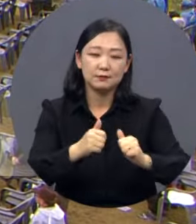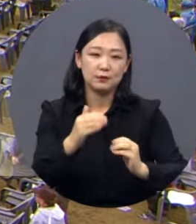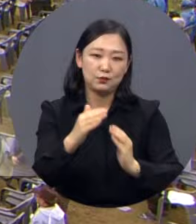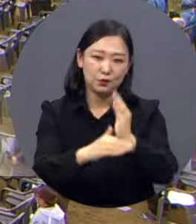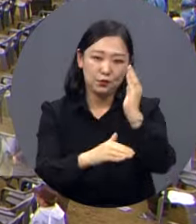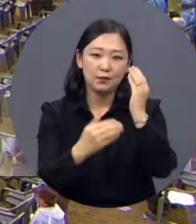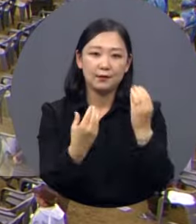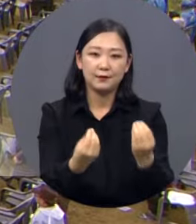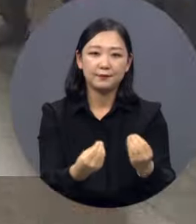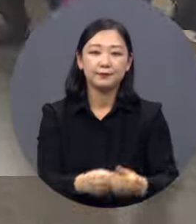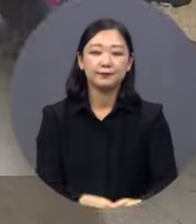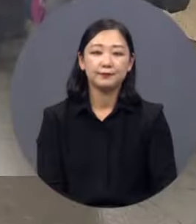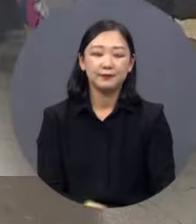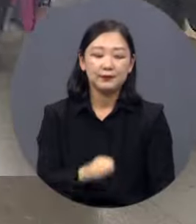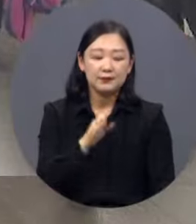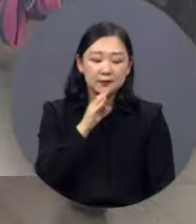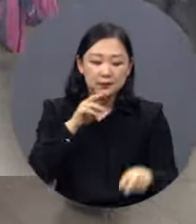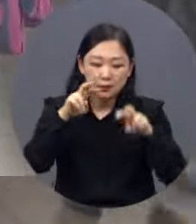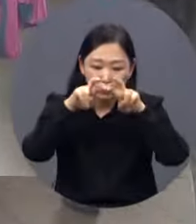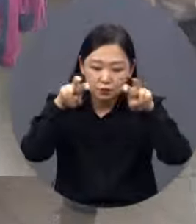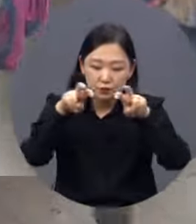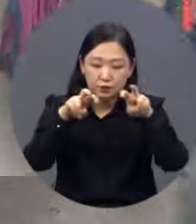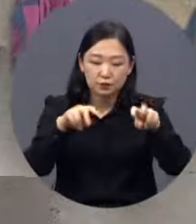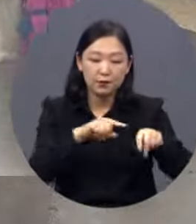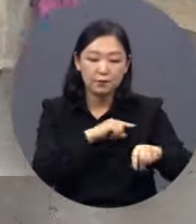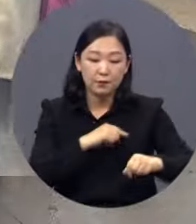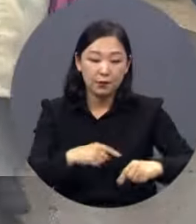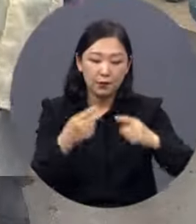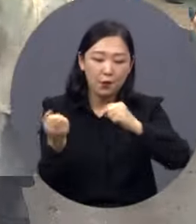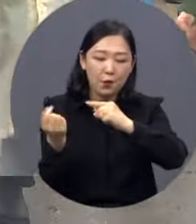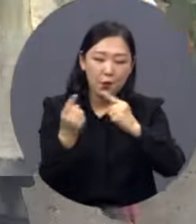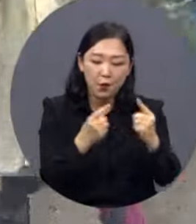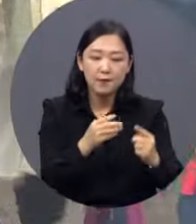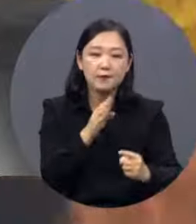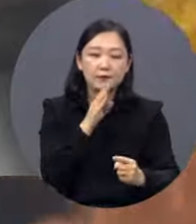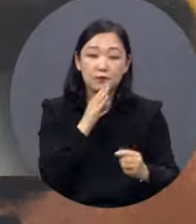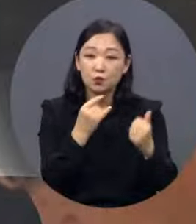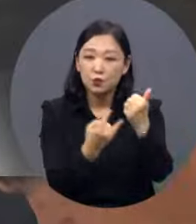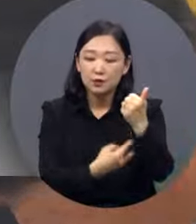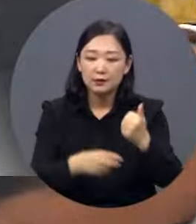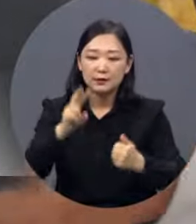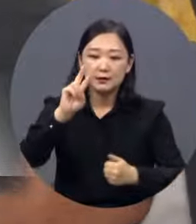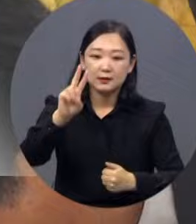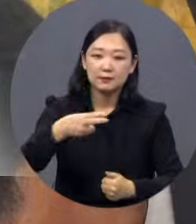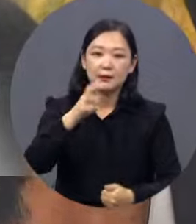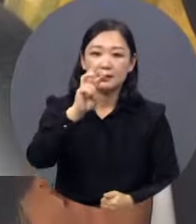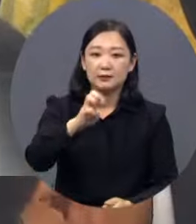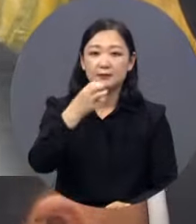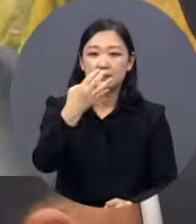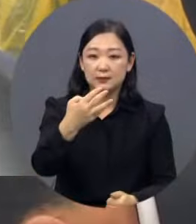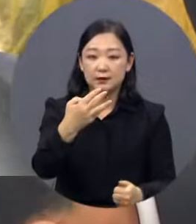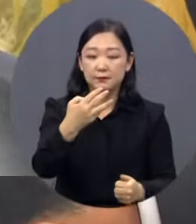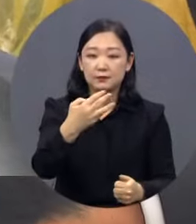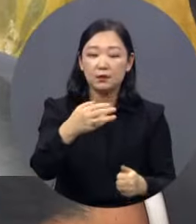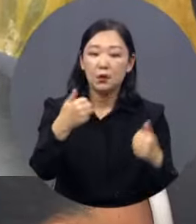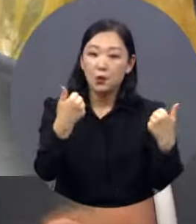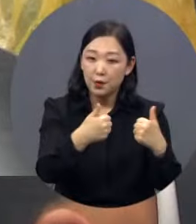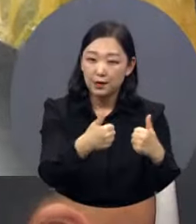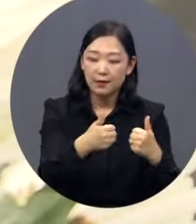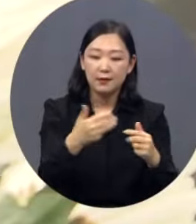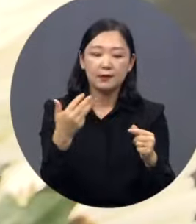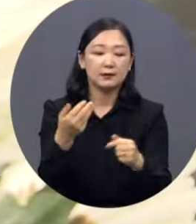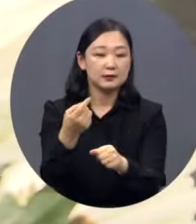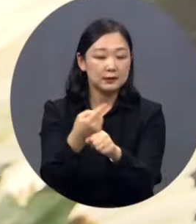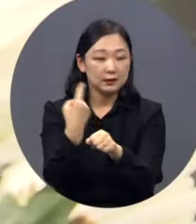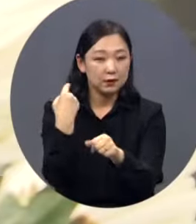통과했습니다 제주 43 진상 유명과 명예회복 실무위원회는 제 223차 회를 열고 지난해 8차